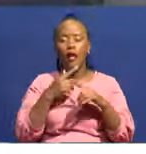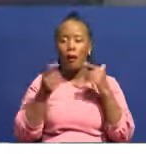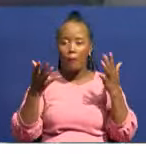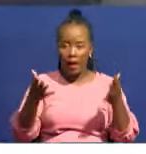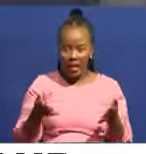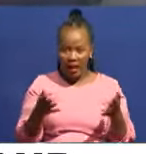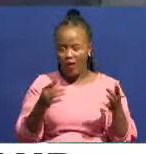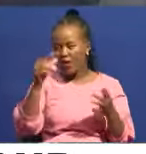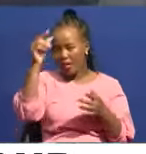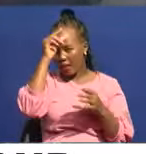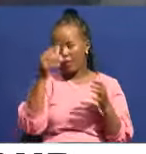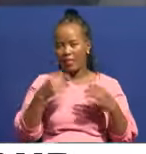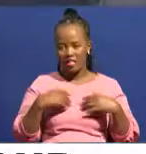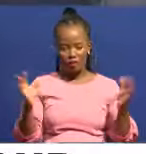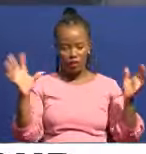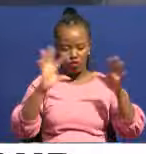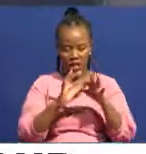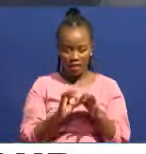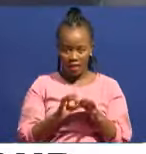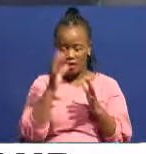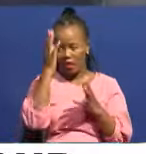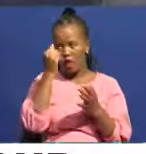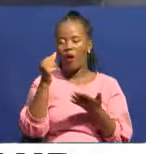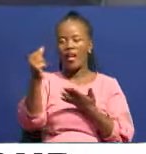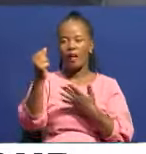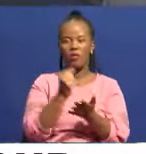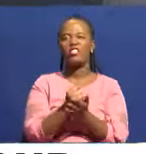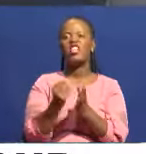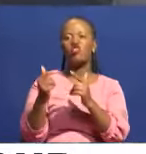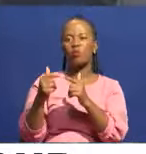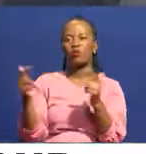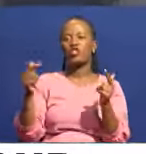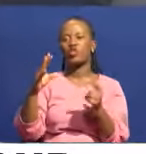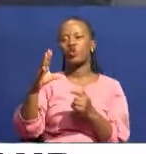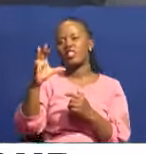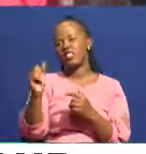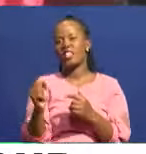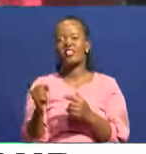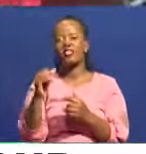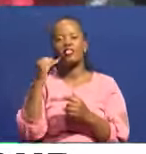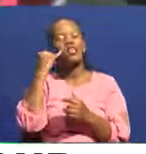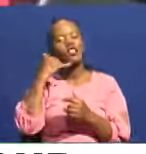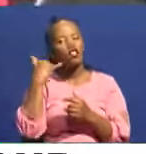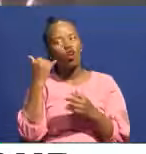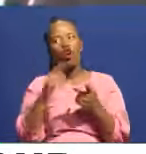serikali ameiweka pamoja, ndipo akachukua ya Kinambadi, Joe, Oparanya,